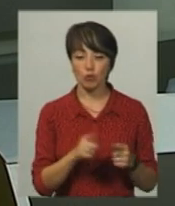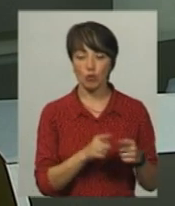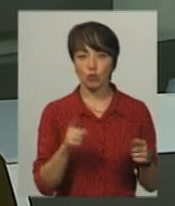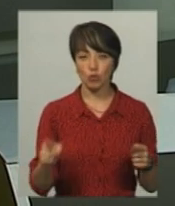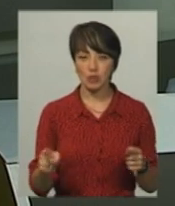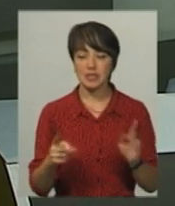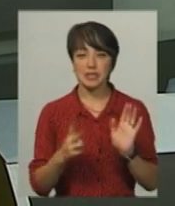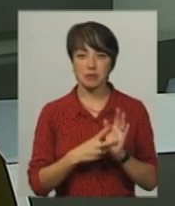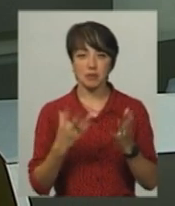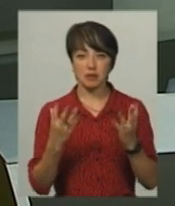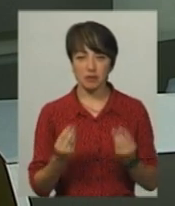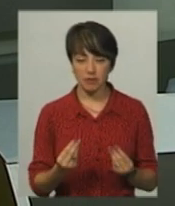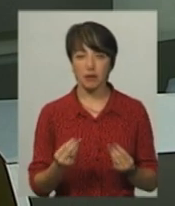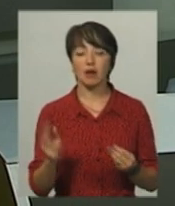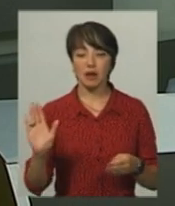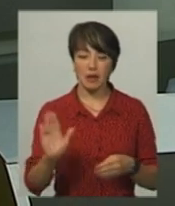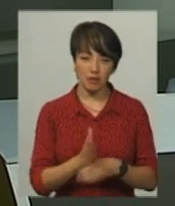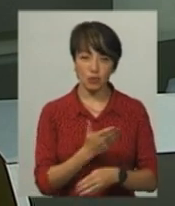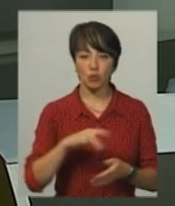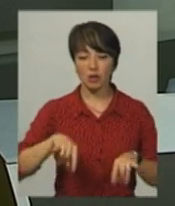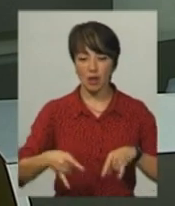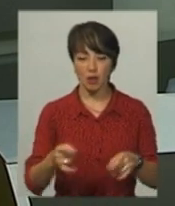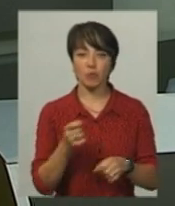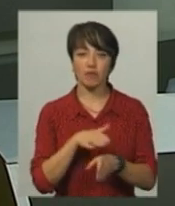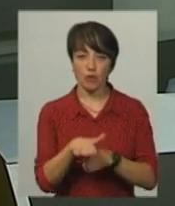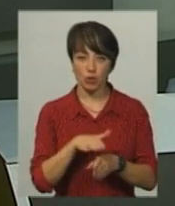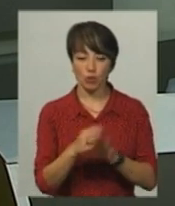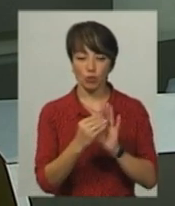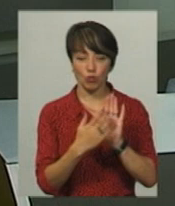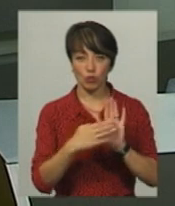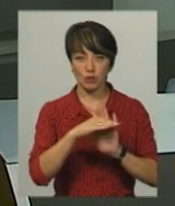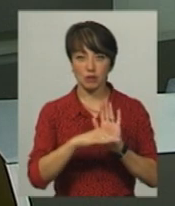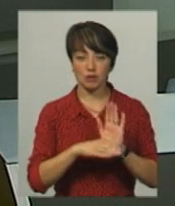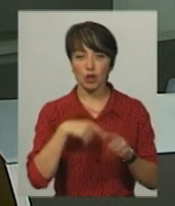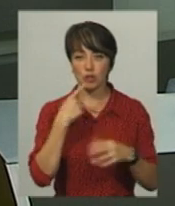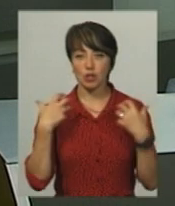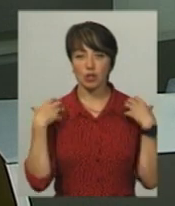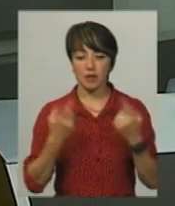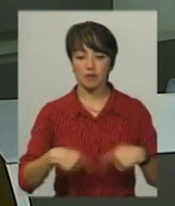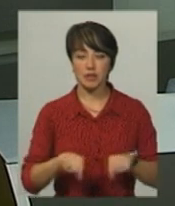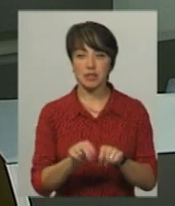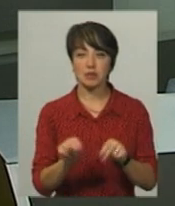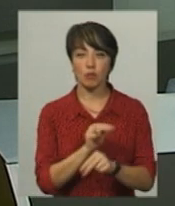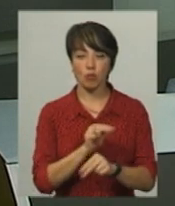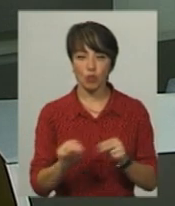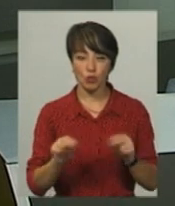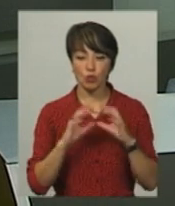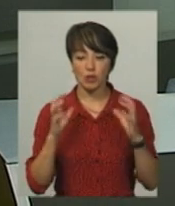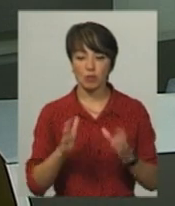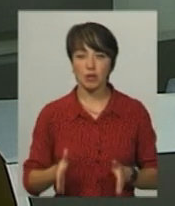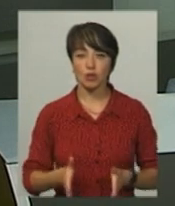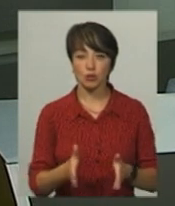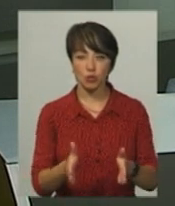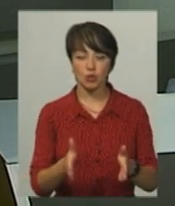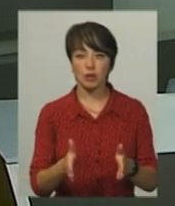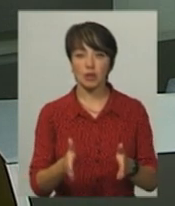впродовж зазначеного терміну ліквідують ями та виконають решту зазначених пунктів, каже начальник відділу з ремонту, експлуатаційного утримання доріг та